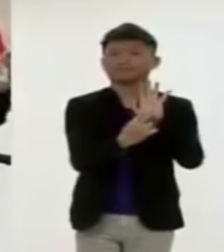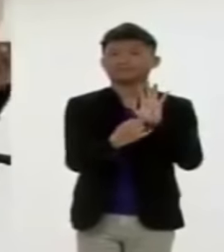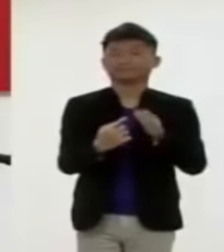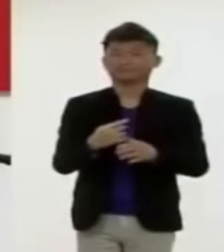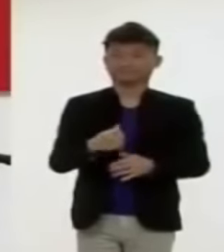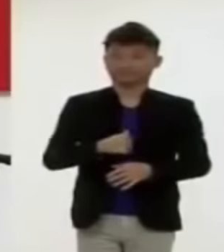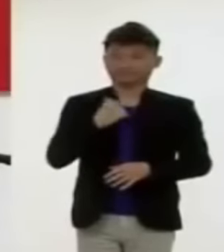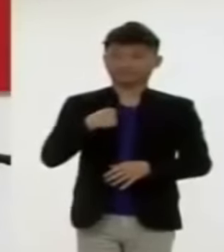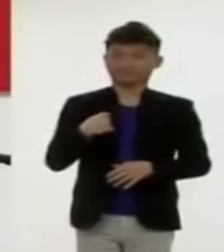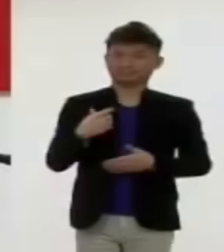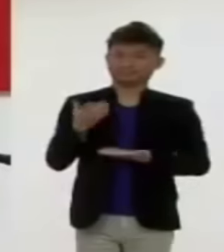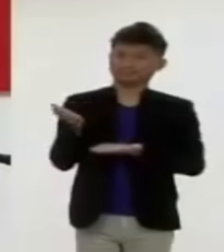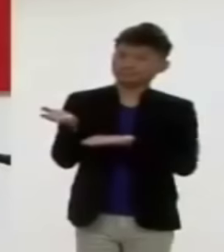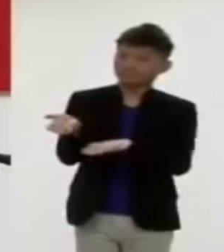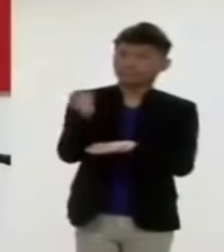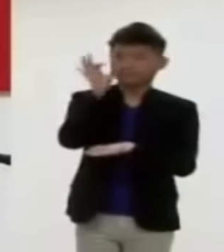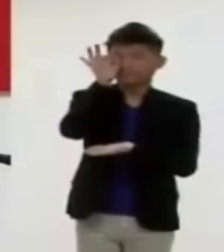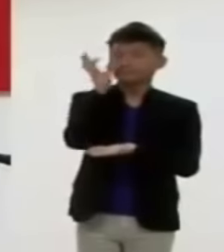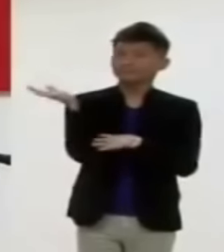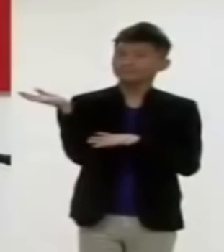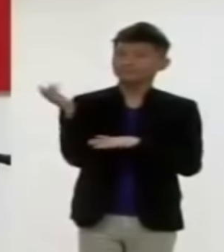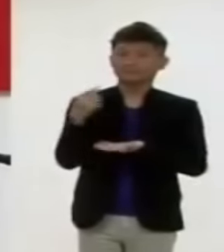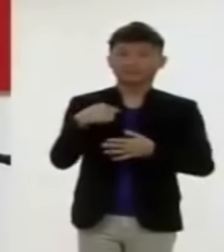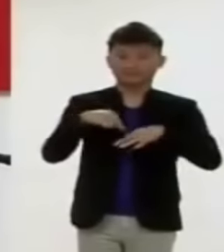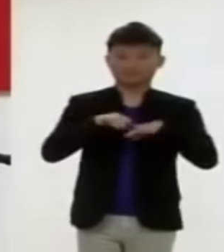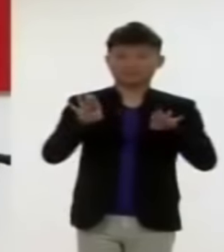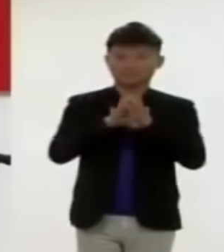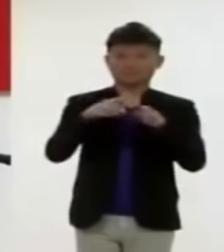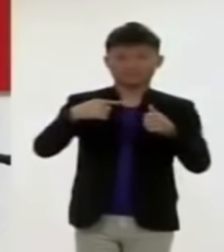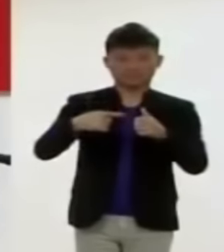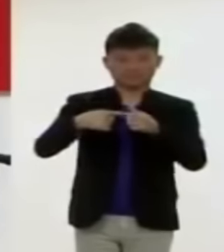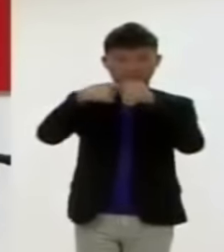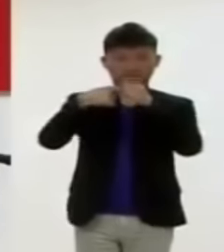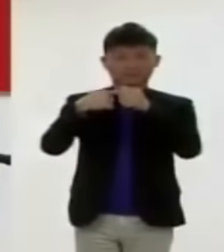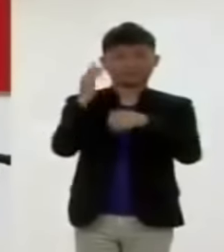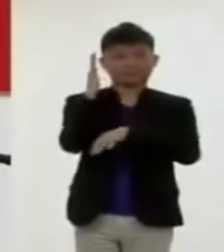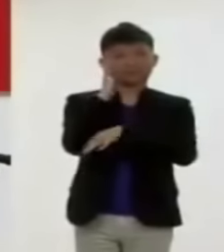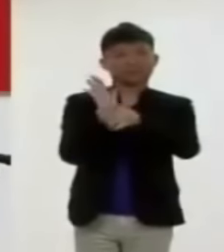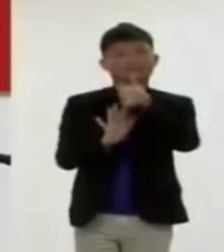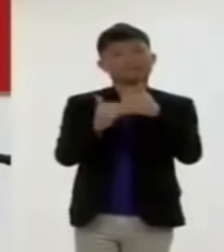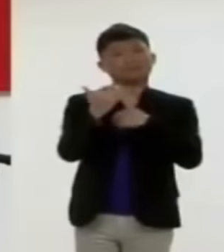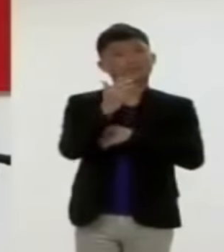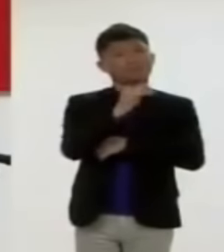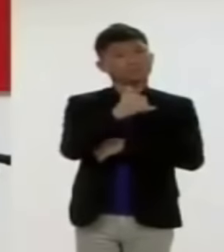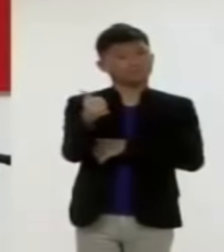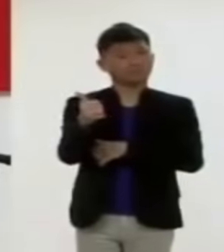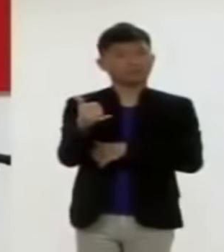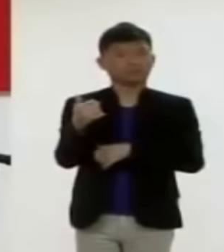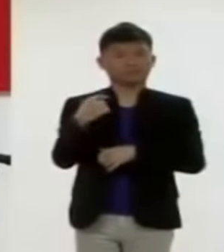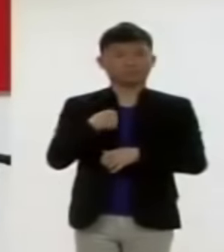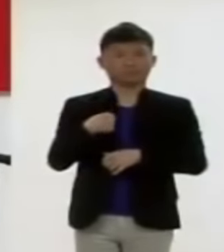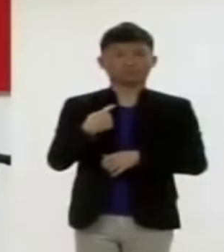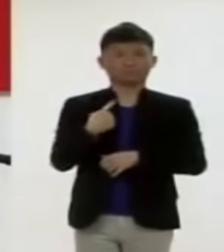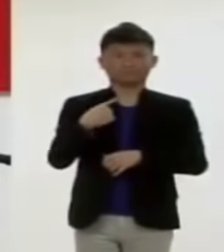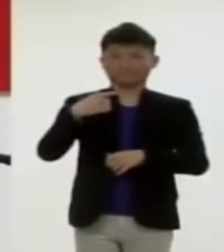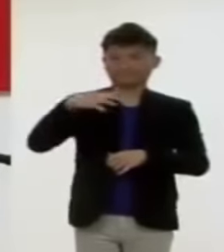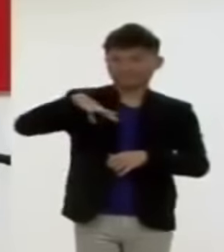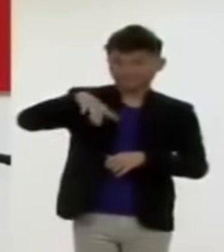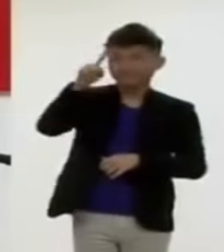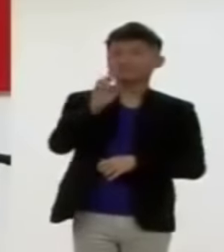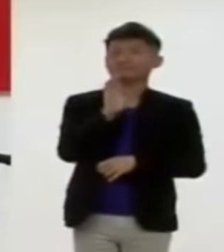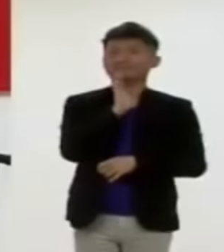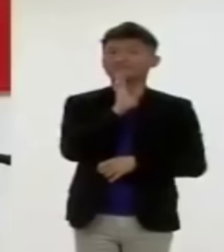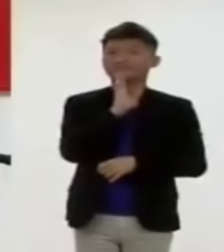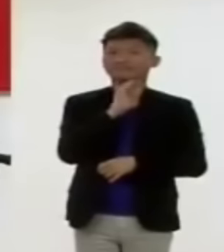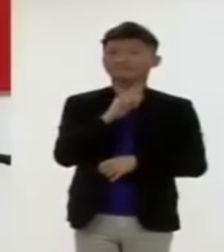我是金门第一位省府委员，我是女权象征的第一个人，没